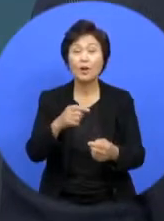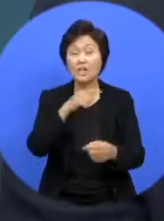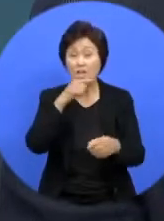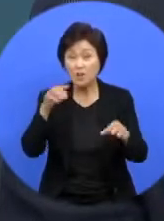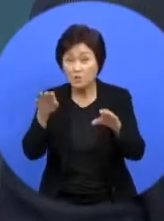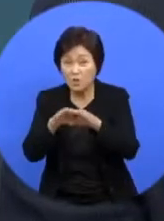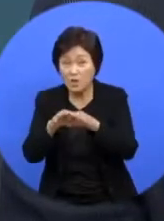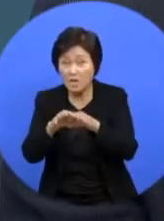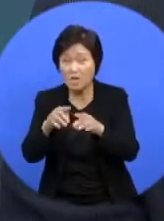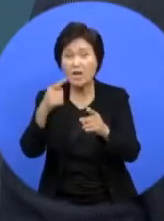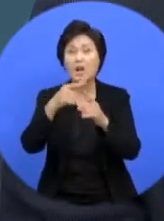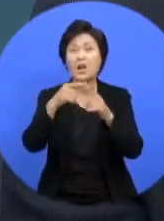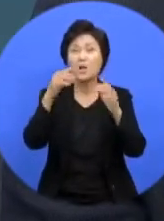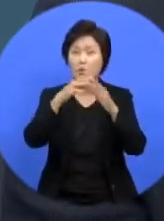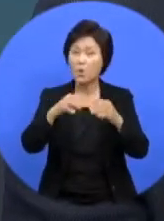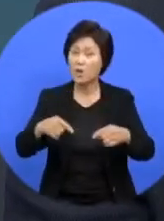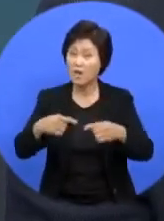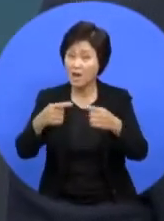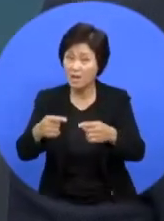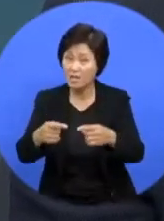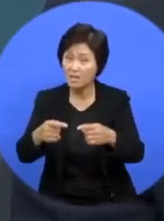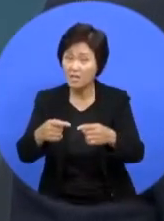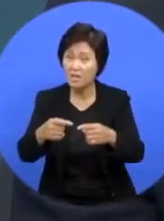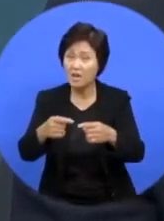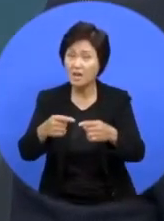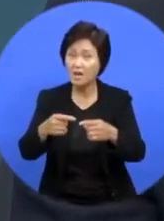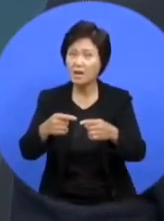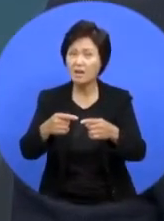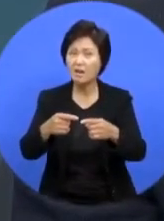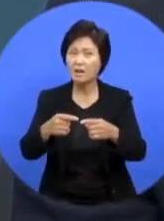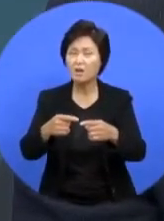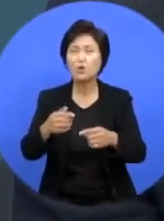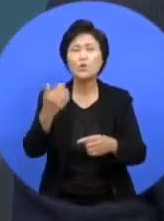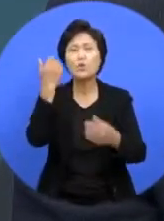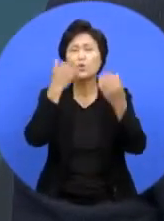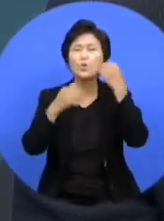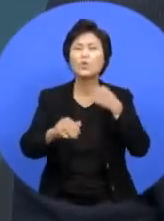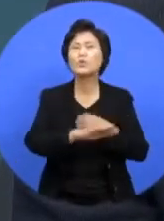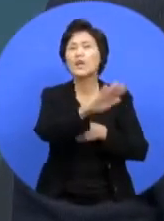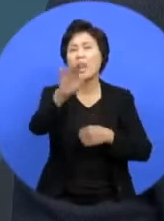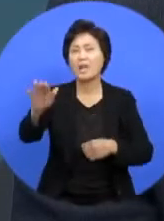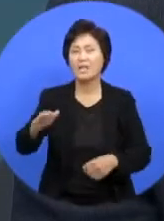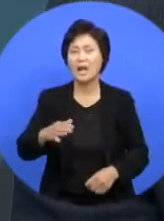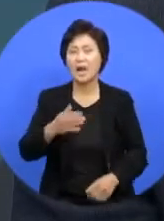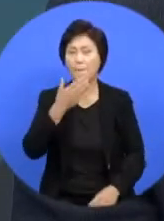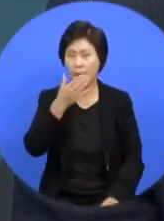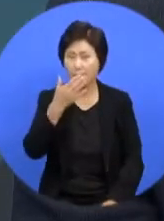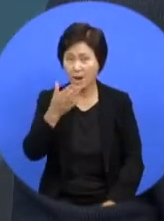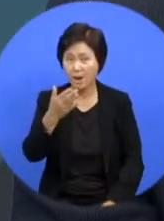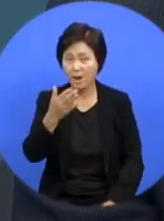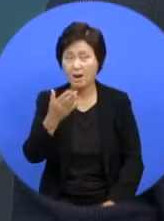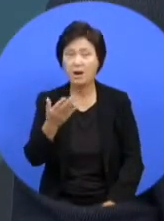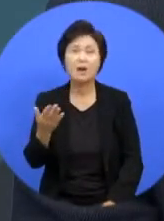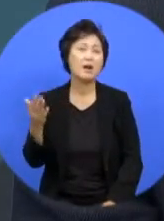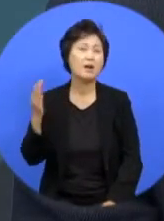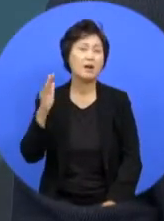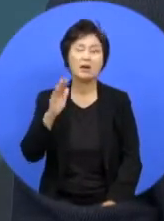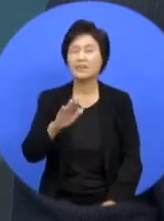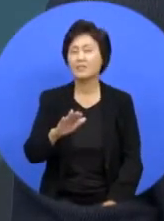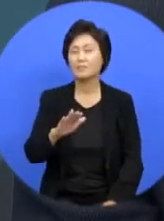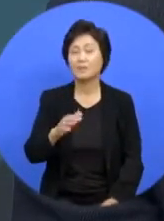누구나 할 수 있는 일이지만 예. 사실 매일매일 삶의 예배를 드린다는 건 쉽지 않은 일이잖아요. 그렇죠. 근데